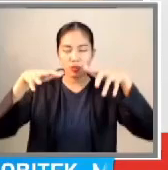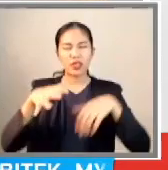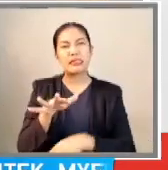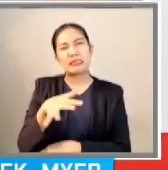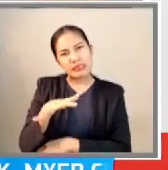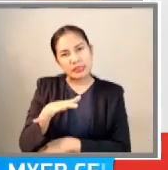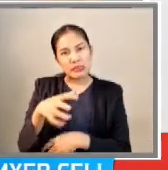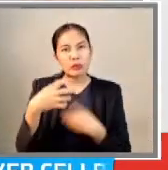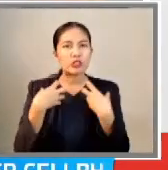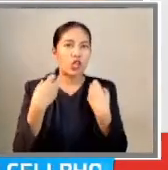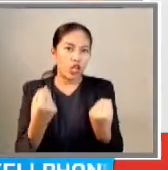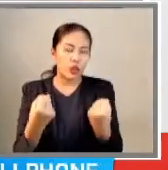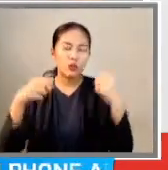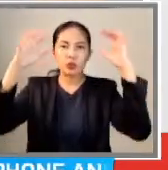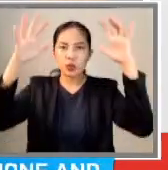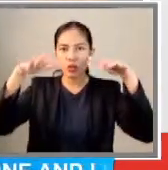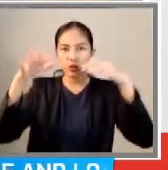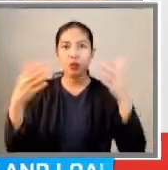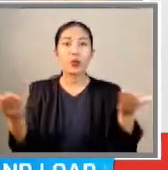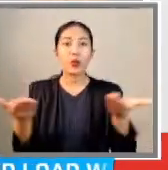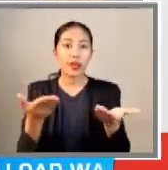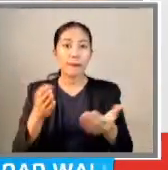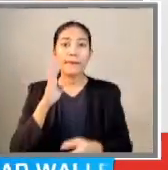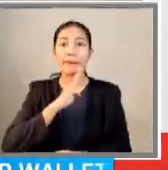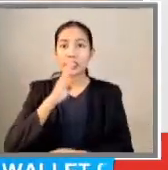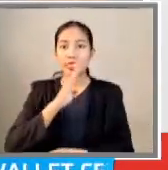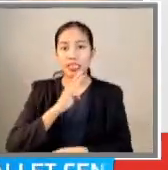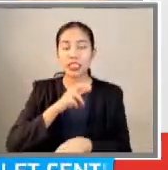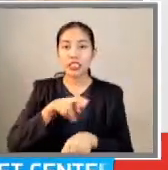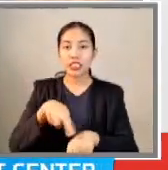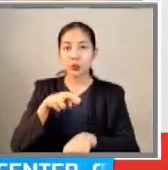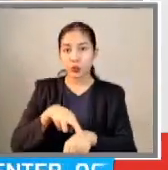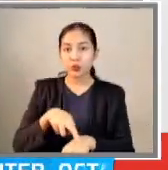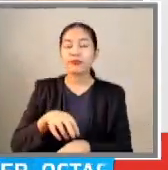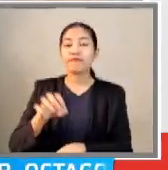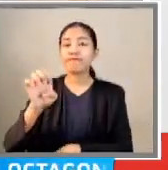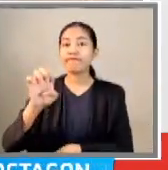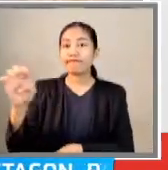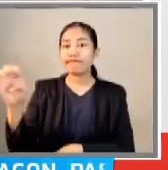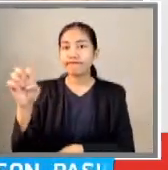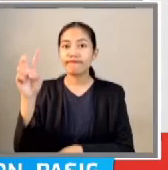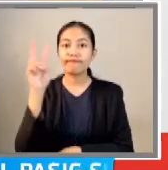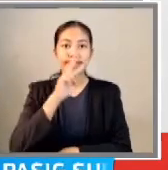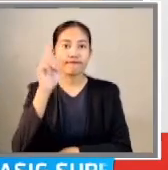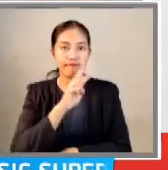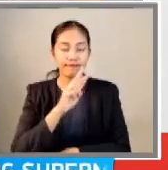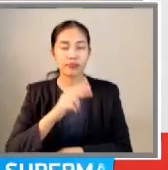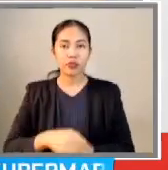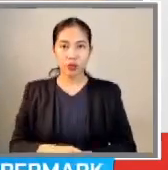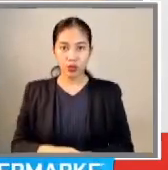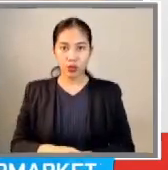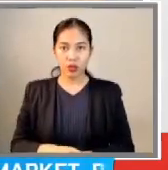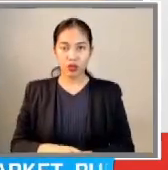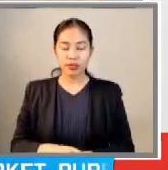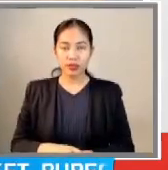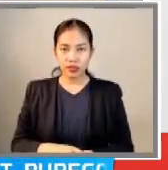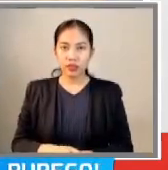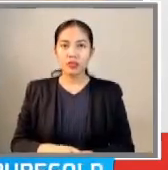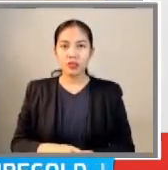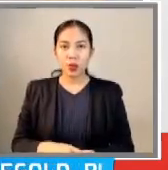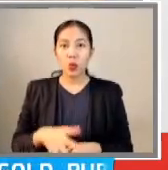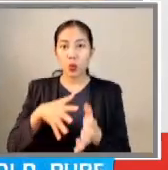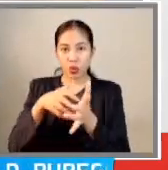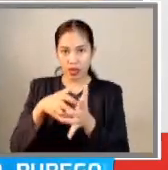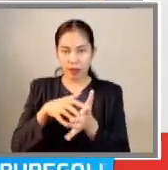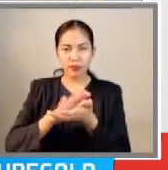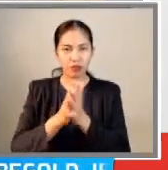maranasan sa bahagi ng Bicol Region at Eastern Visayas. Samantala, may hinang sa katamtaman na sa paminsan-minsan pag-ulan naman ating